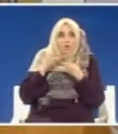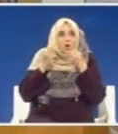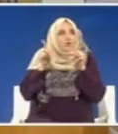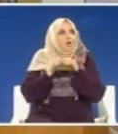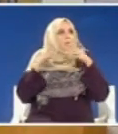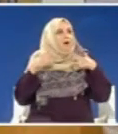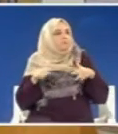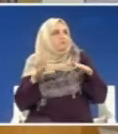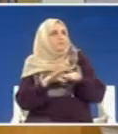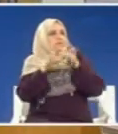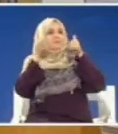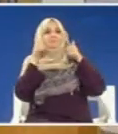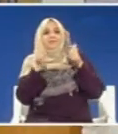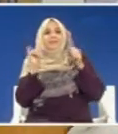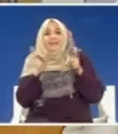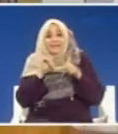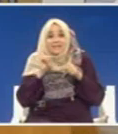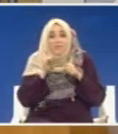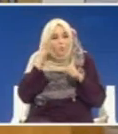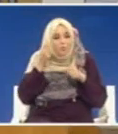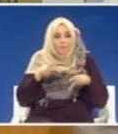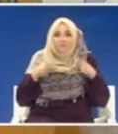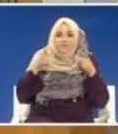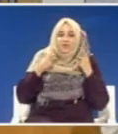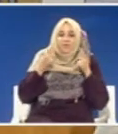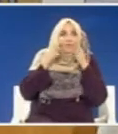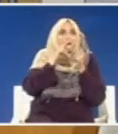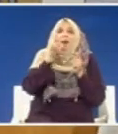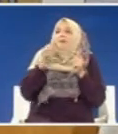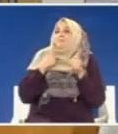الجميل الذي أعطانا إياه لنعيش فوقه ونتمتع